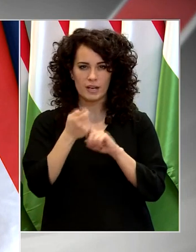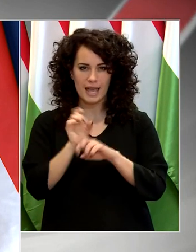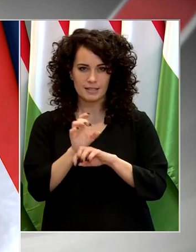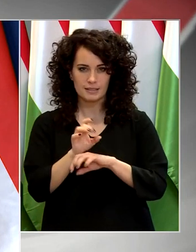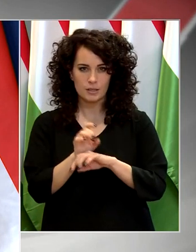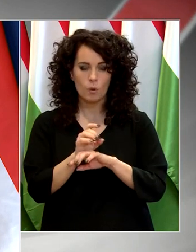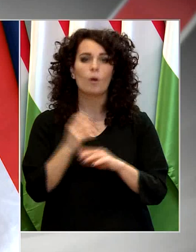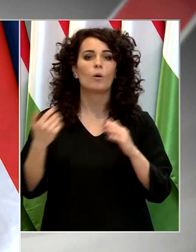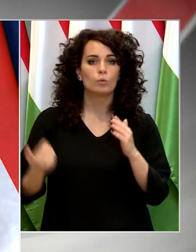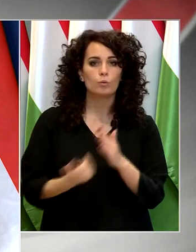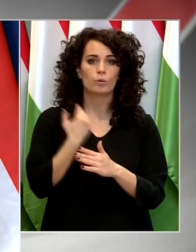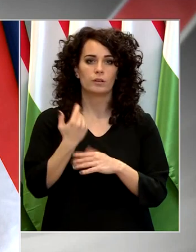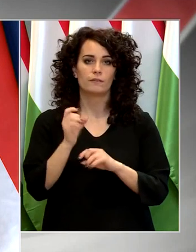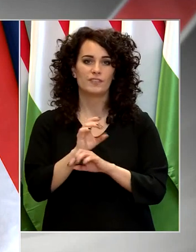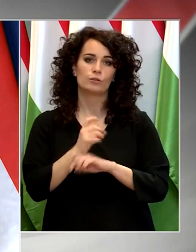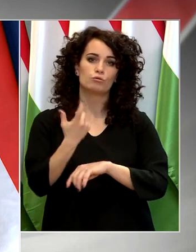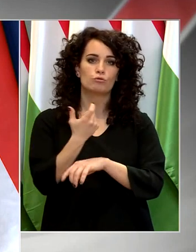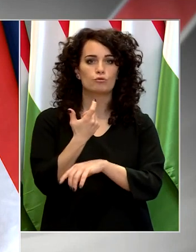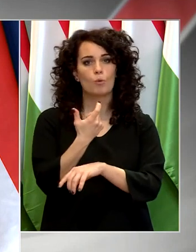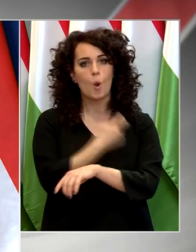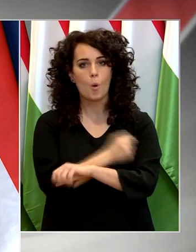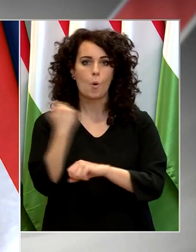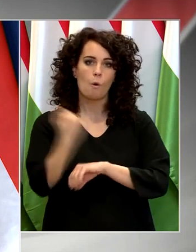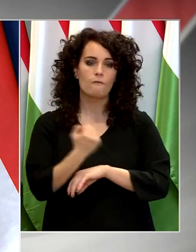újfajta vírusölő vagy gátló